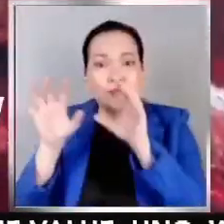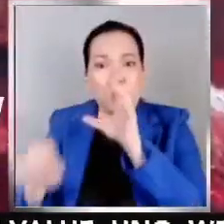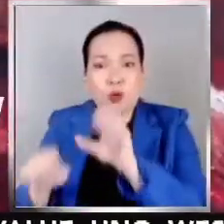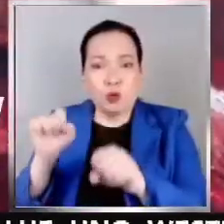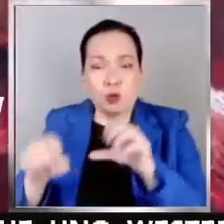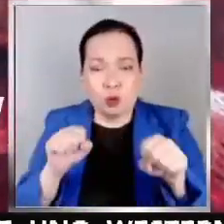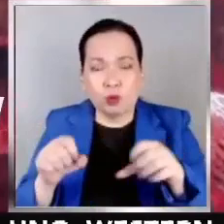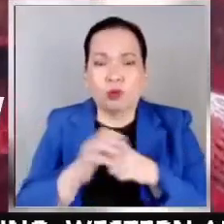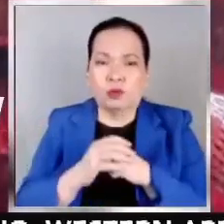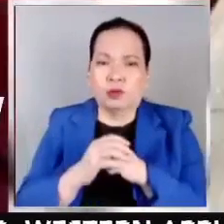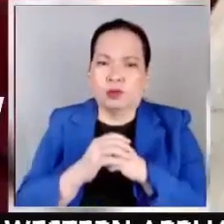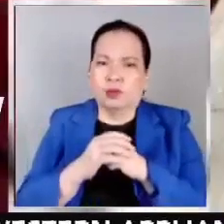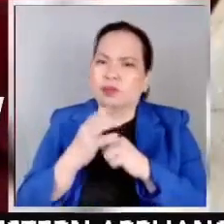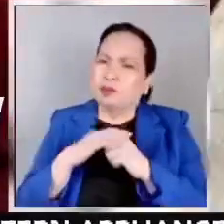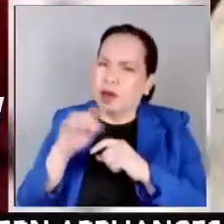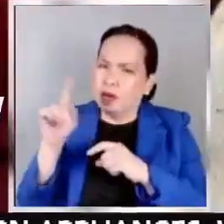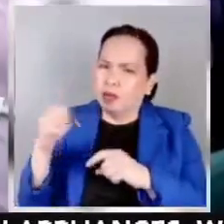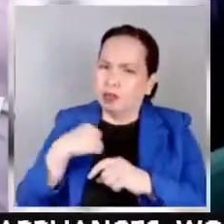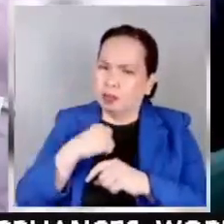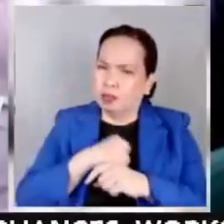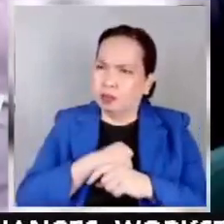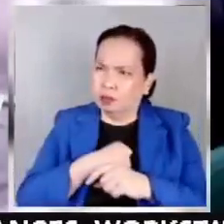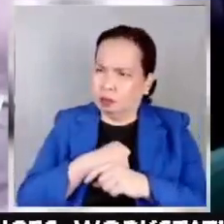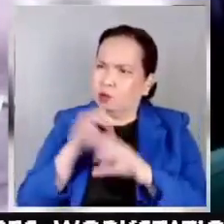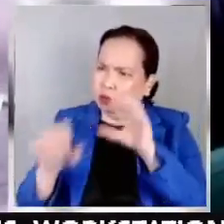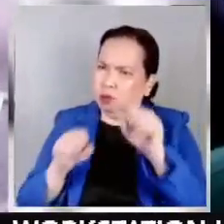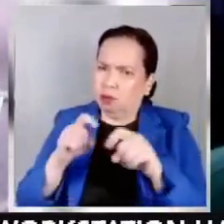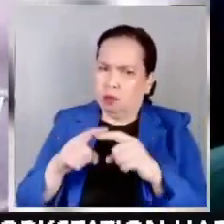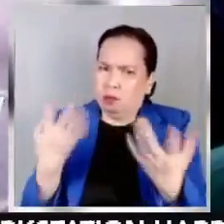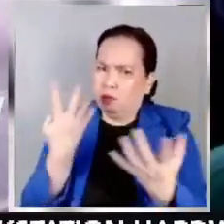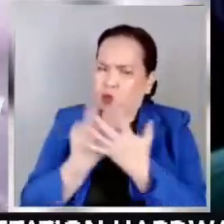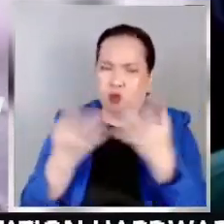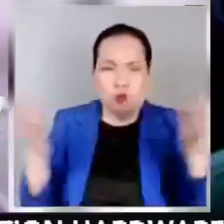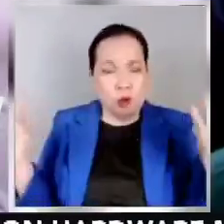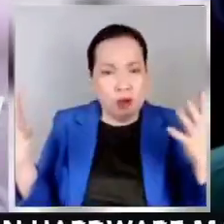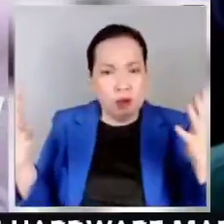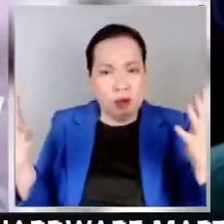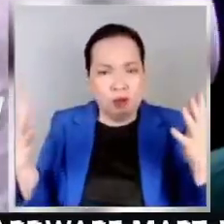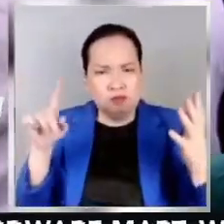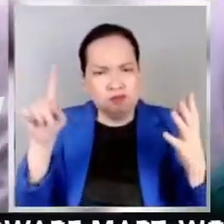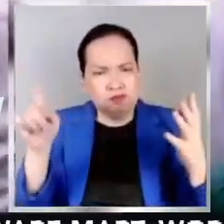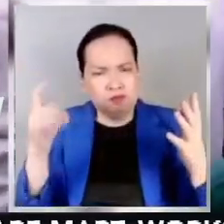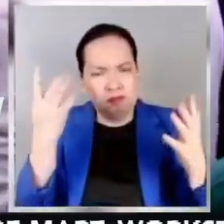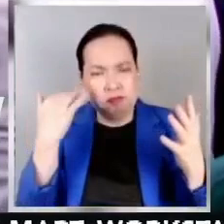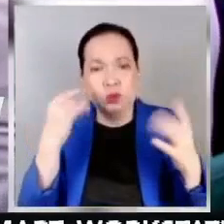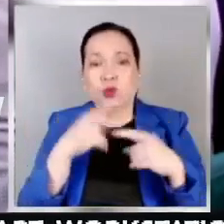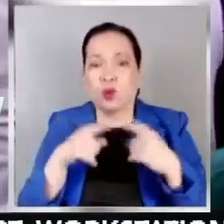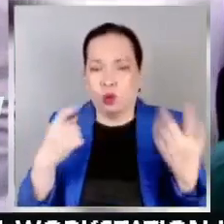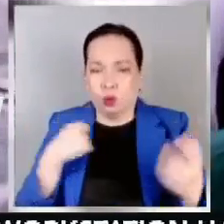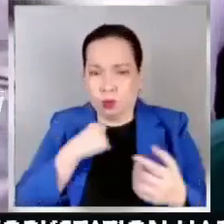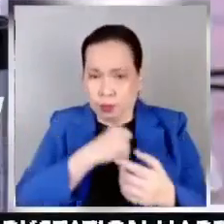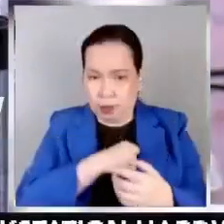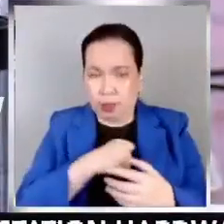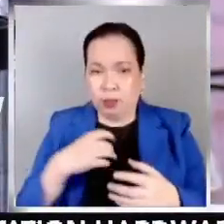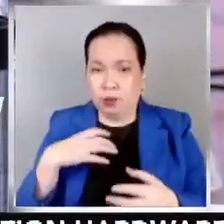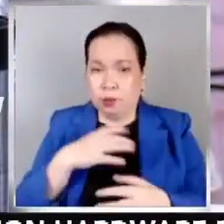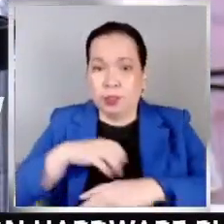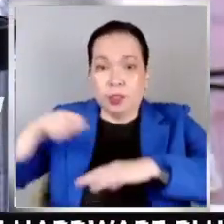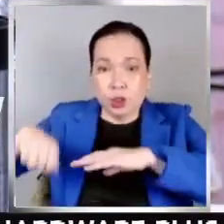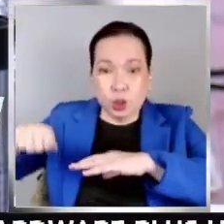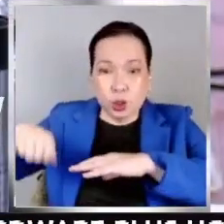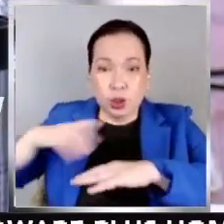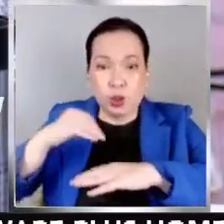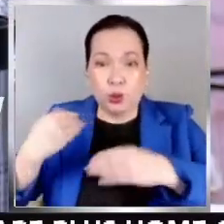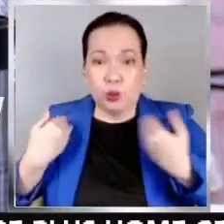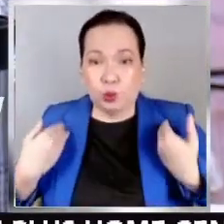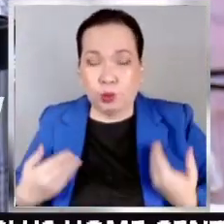senador, bakit walang nakukulong? Kaya isinulong sa pagdinig ng Senado sa Committee on Justice and Human Rights ang pagbuo